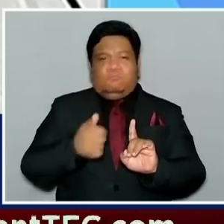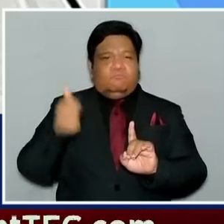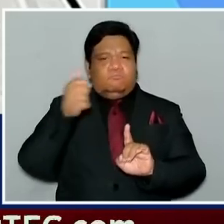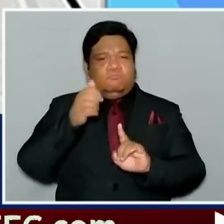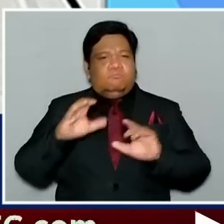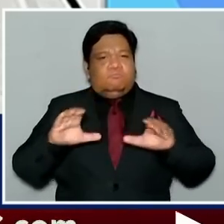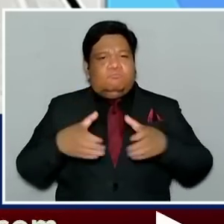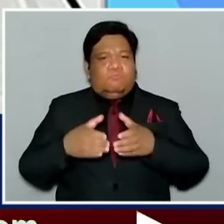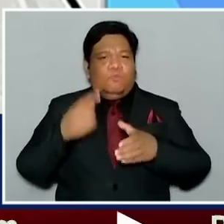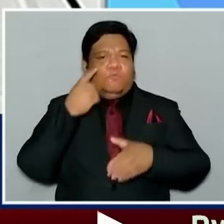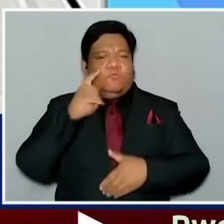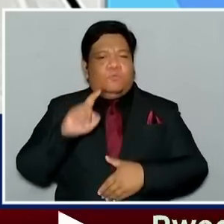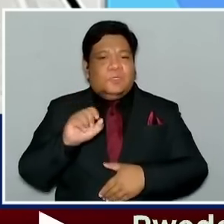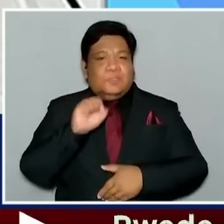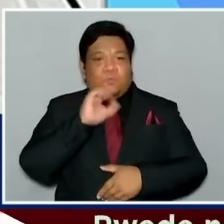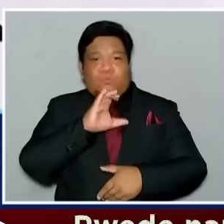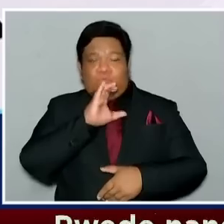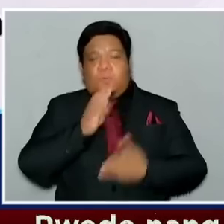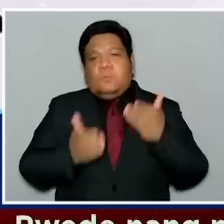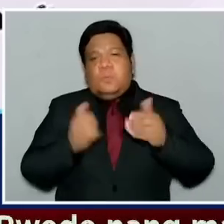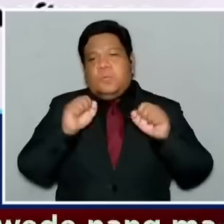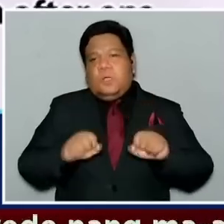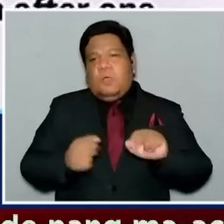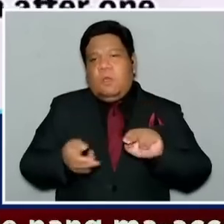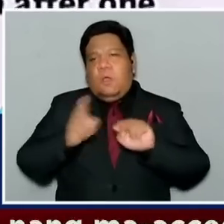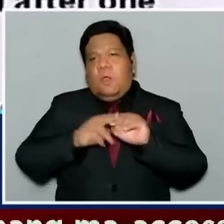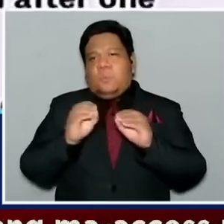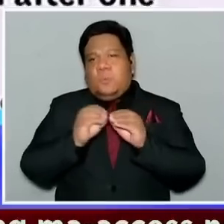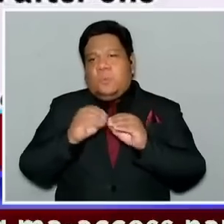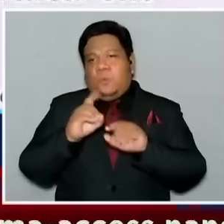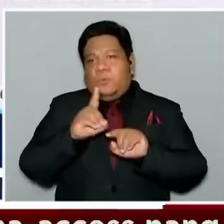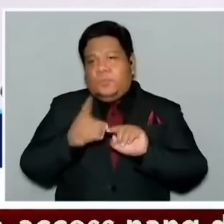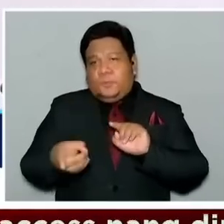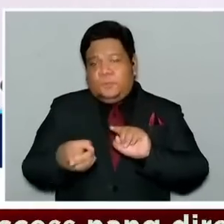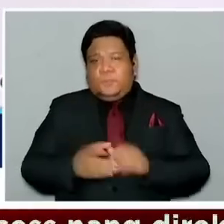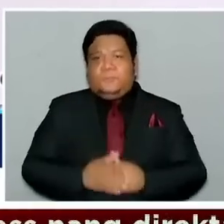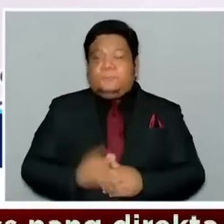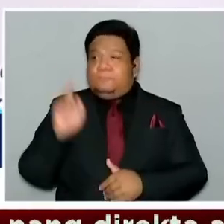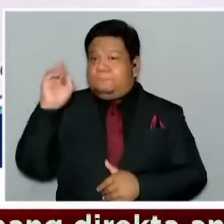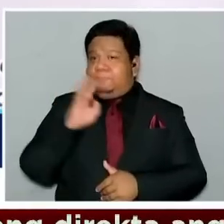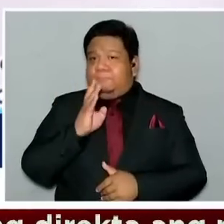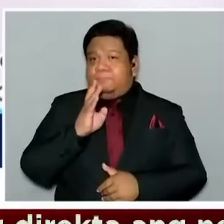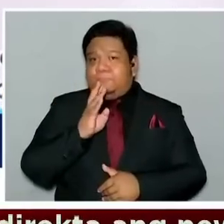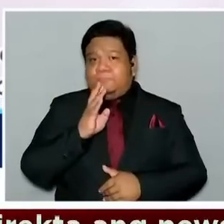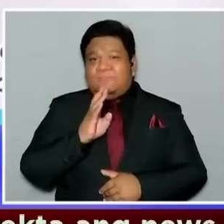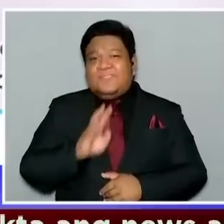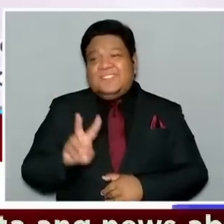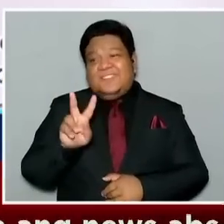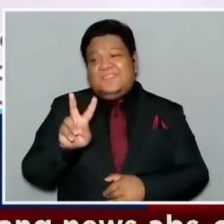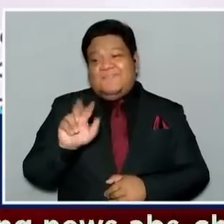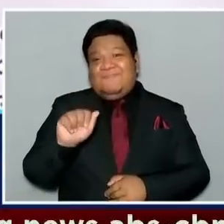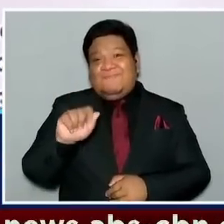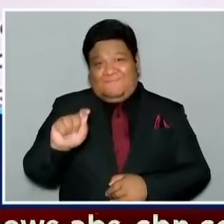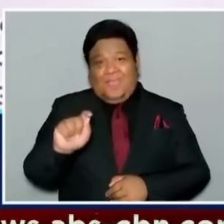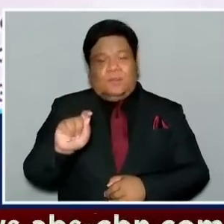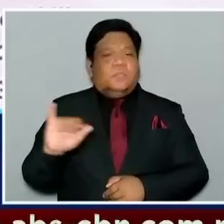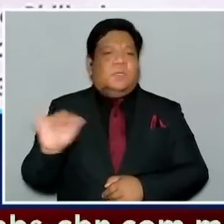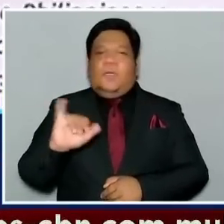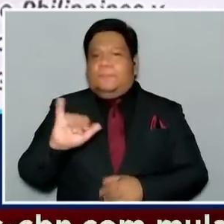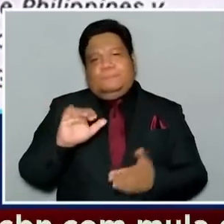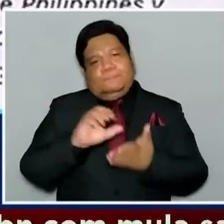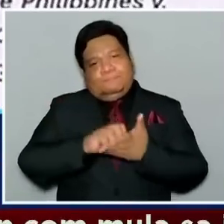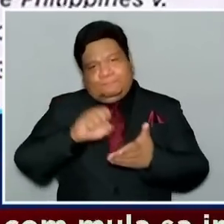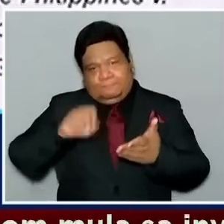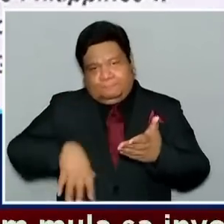Citizens, pwede pang lumaki ang diskwento. Pati po yung BAT ay magiging exempt. Exempt, Sir Peter. Ano? Opo, opo.